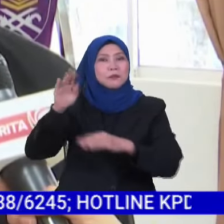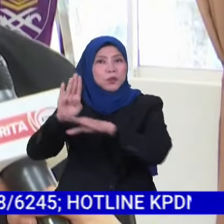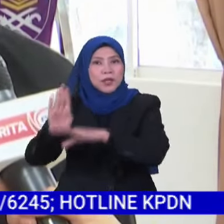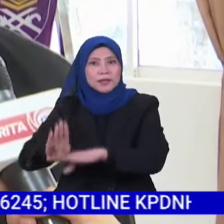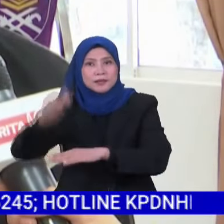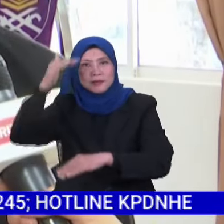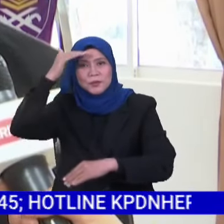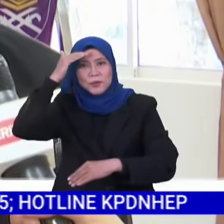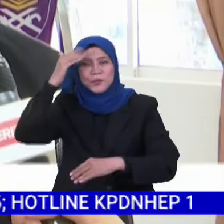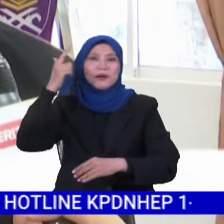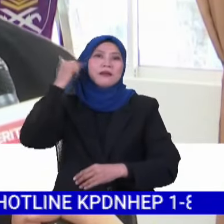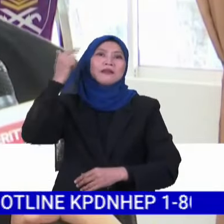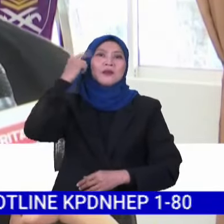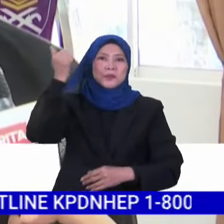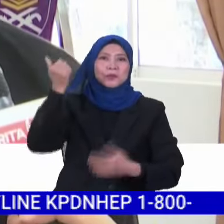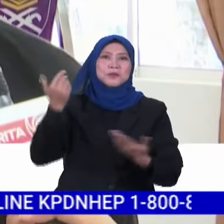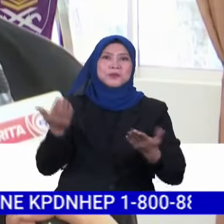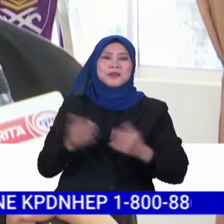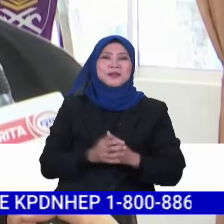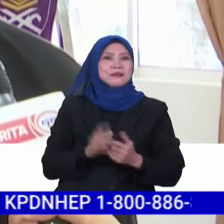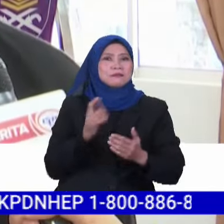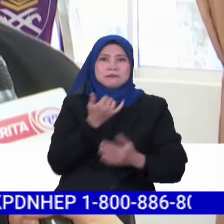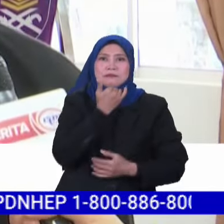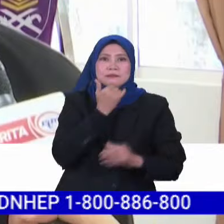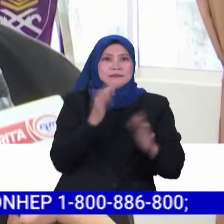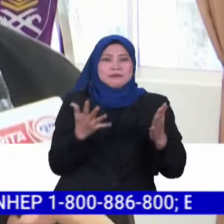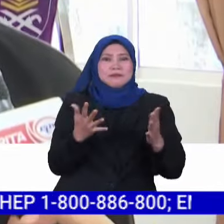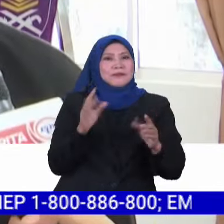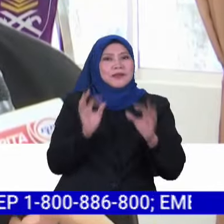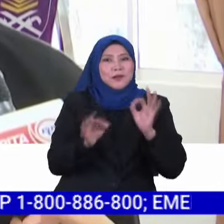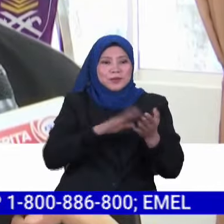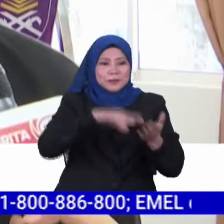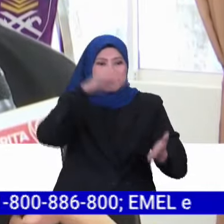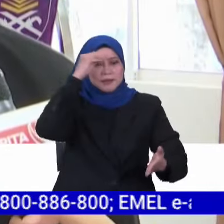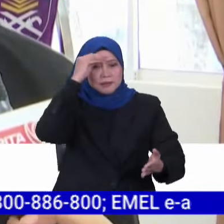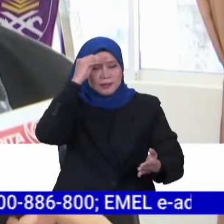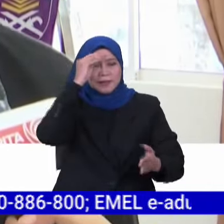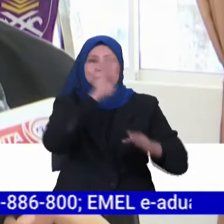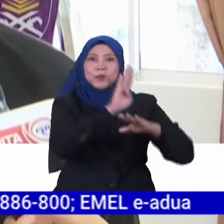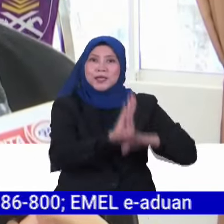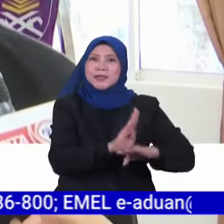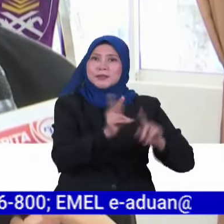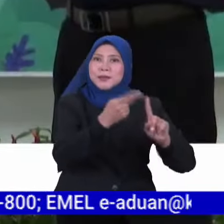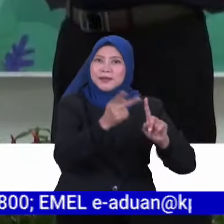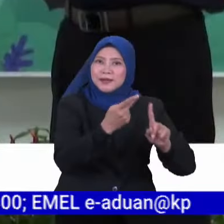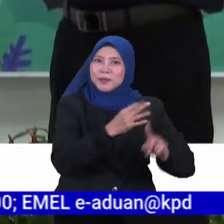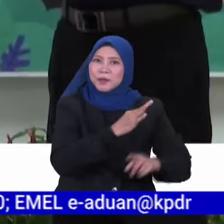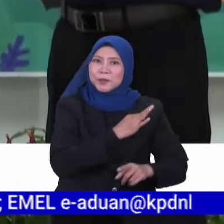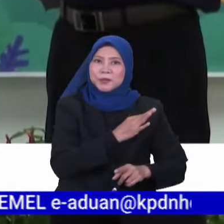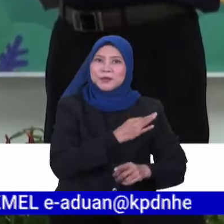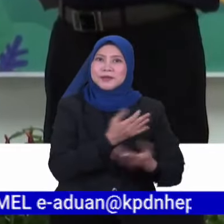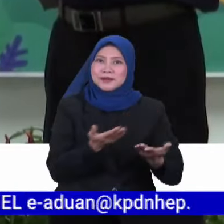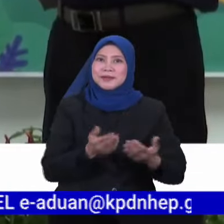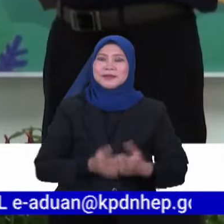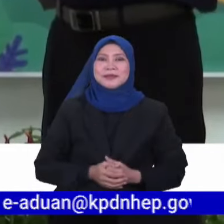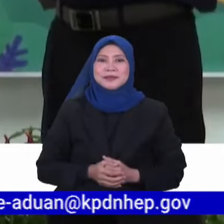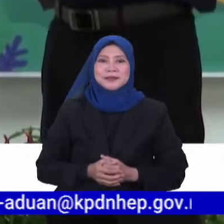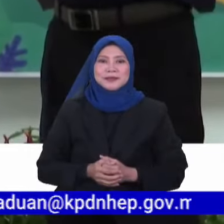pupus sudah dada tahu dan saya apa salahnya untuk saya belajar tentang budaya provinsi bulat